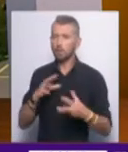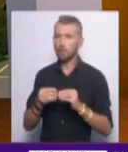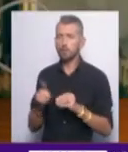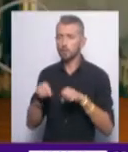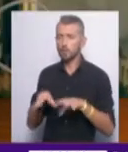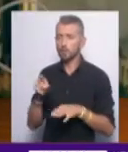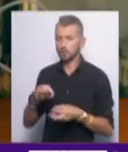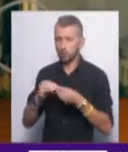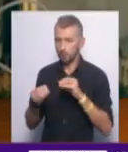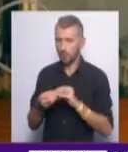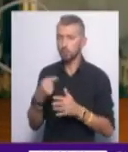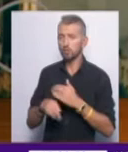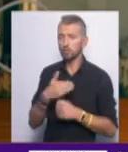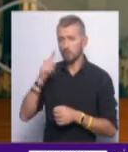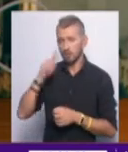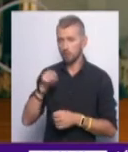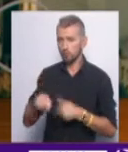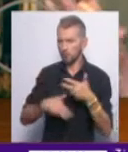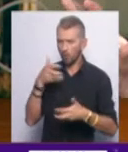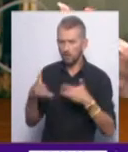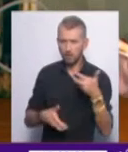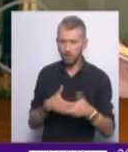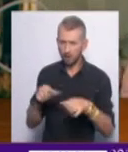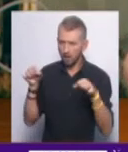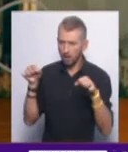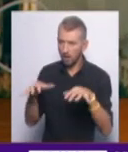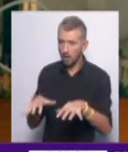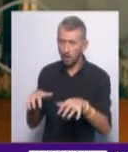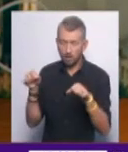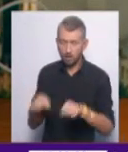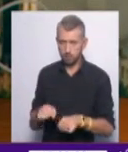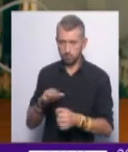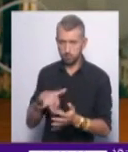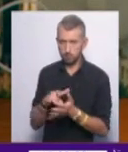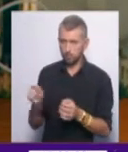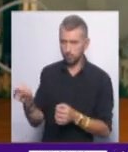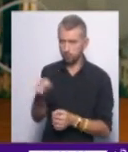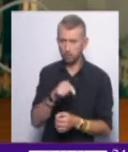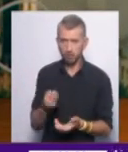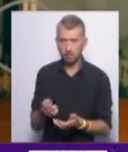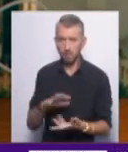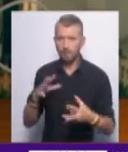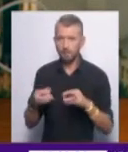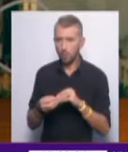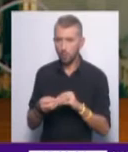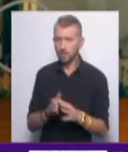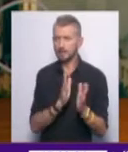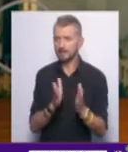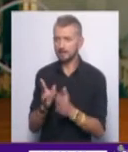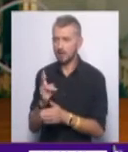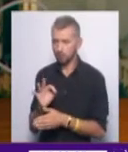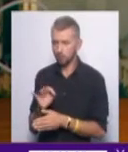цю проблему, тому що ми знаємо, що цих розриттів дуже багато по місту, виходить, що комплекс системно